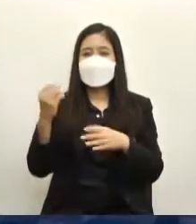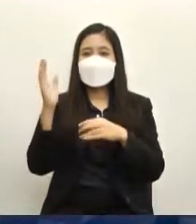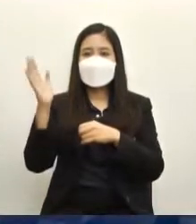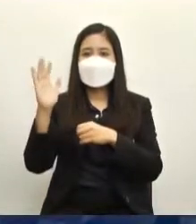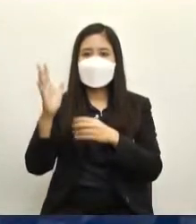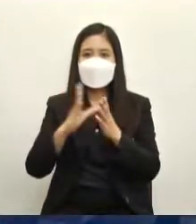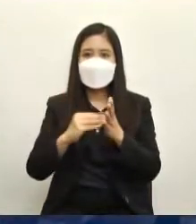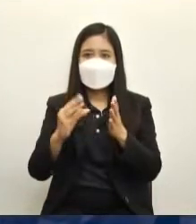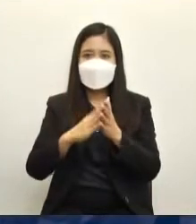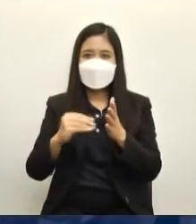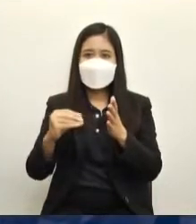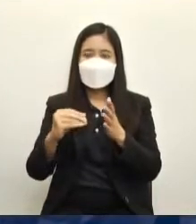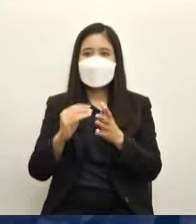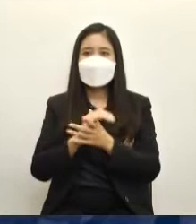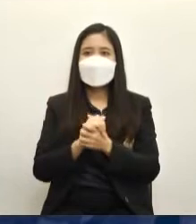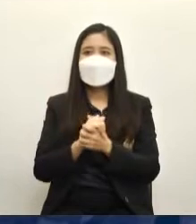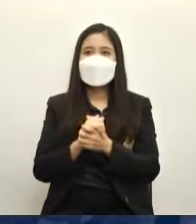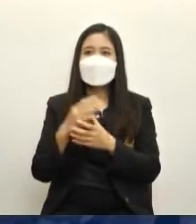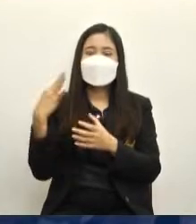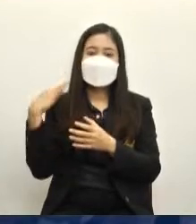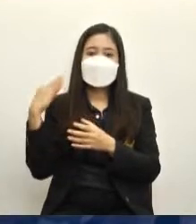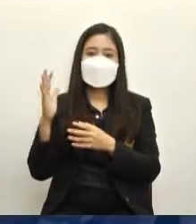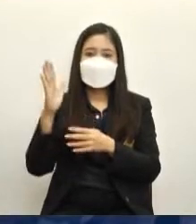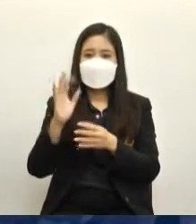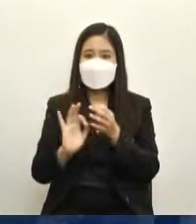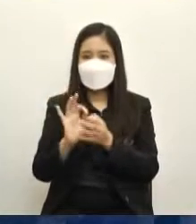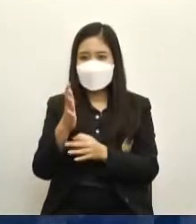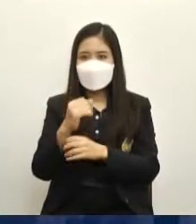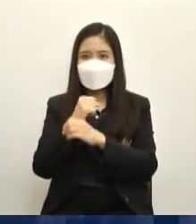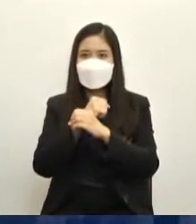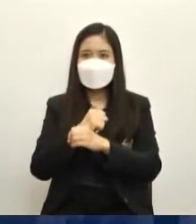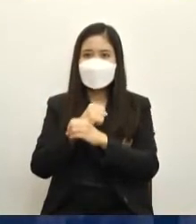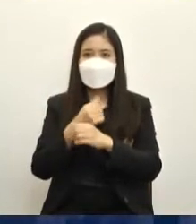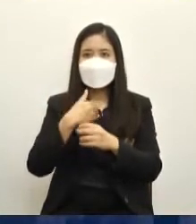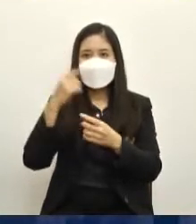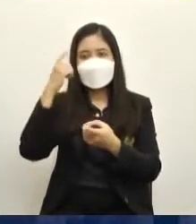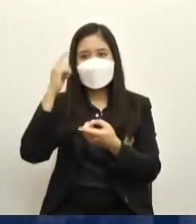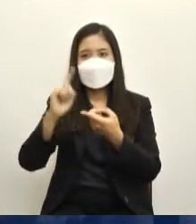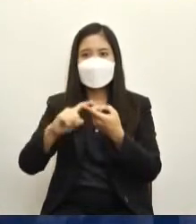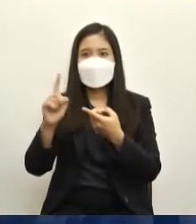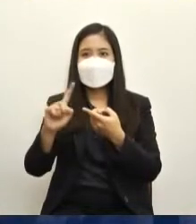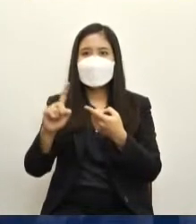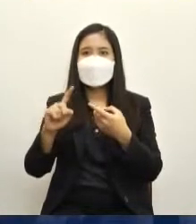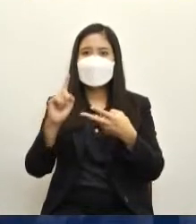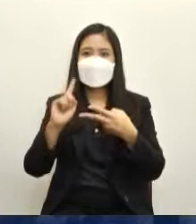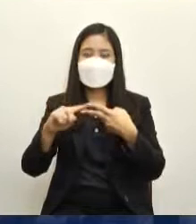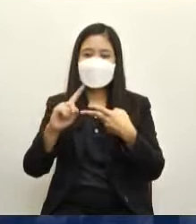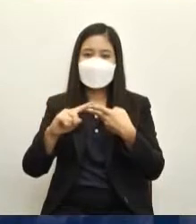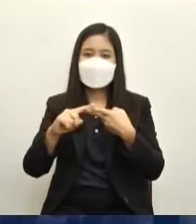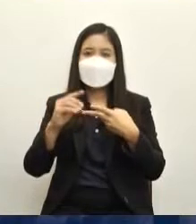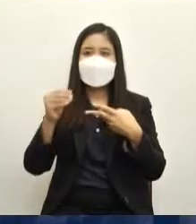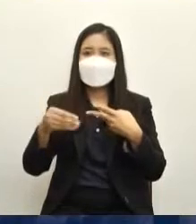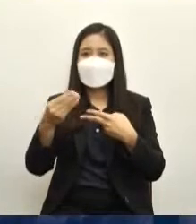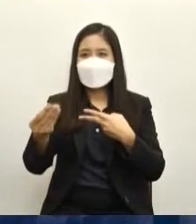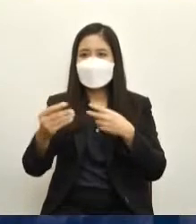ครงการเยาวชนจิตอาสาด้านบรรเทาสาภัยโครงการนี้นะครับจะมีวัตถุประสงค์หลักๆอยู่2ข้อนะครับข้อที่1เพื่อให้เ